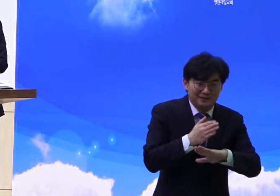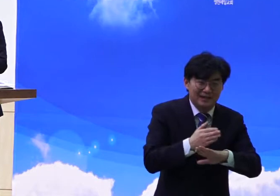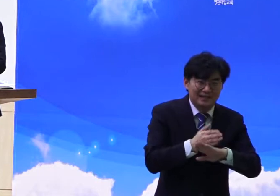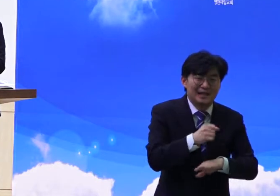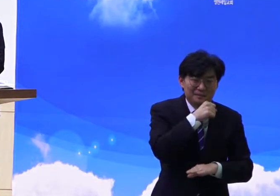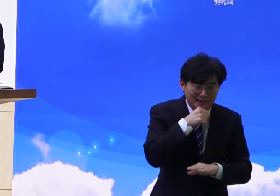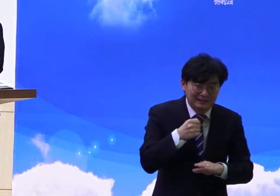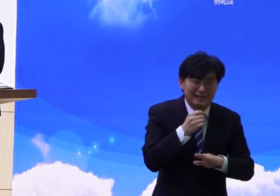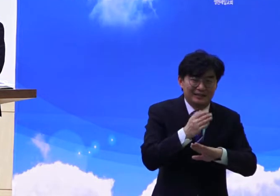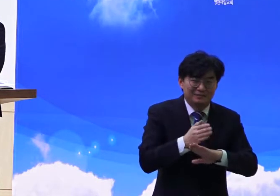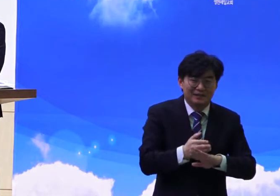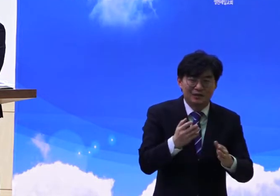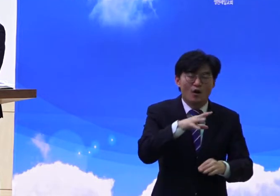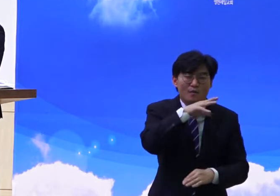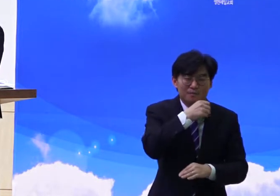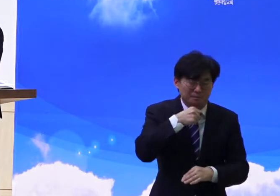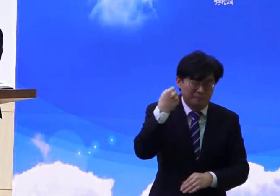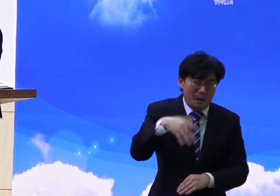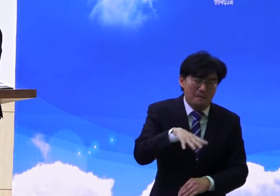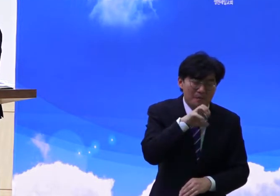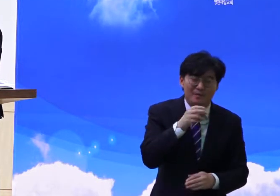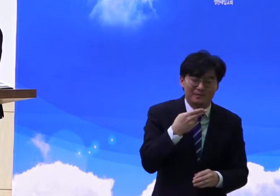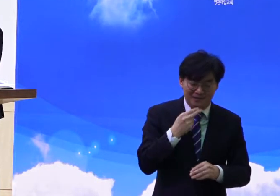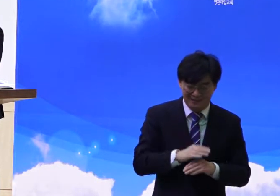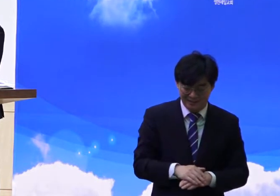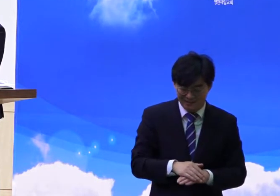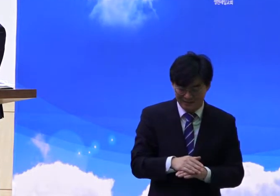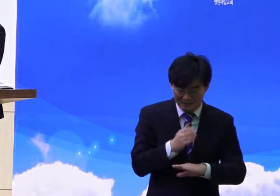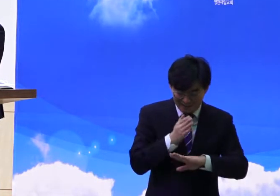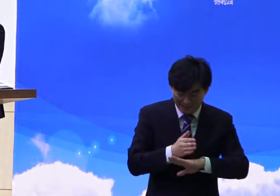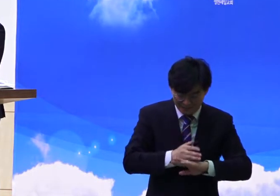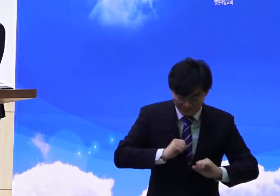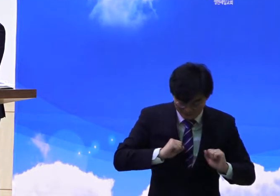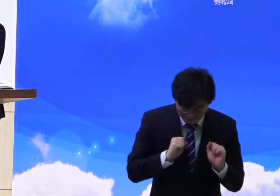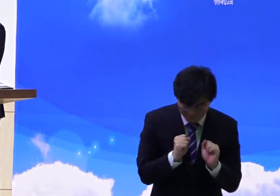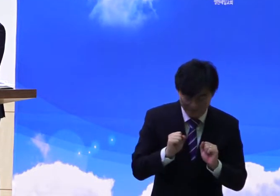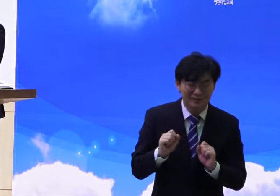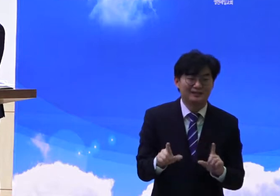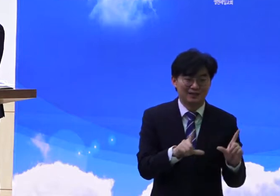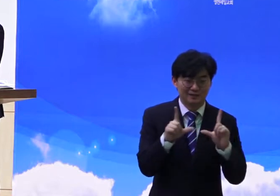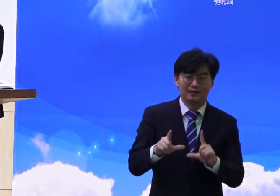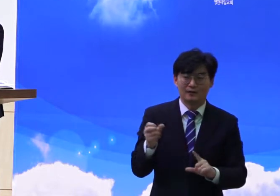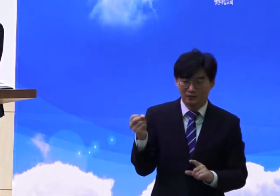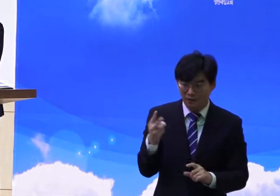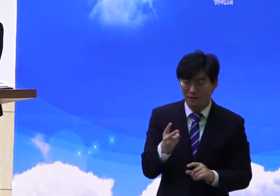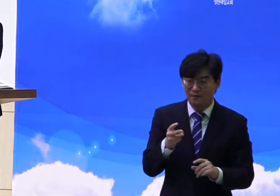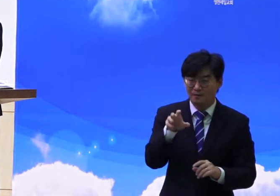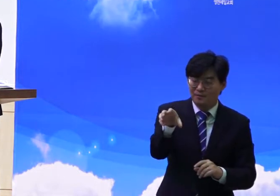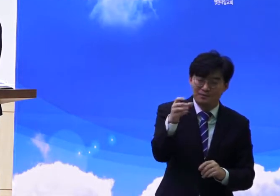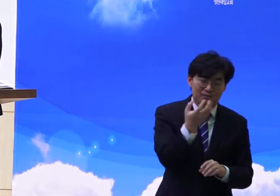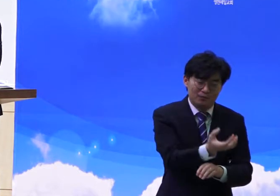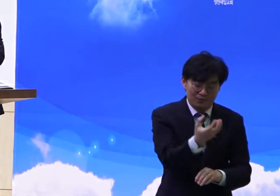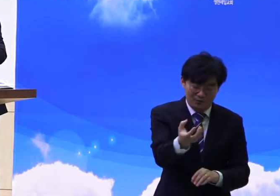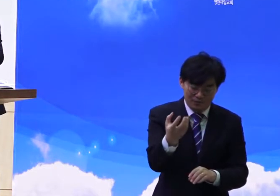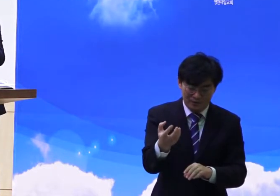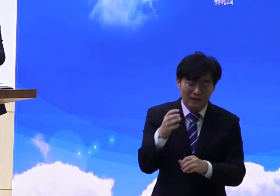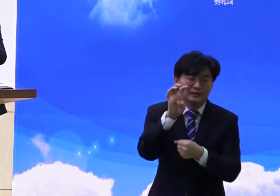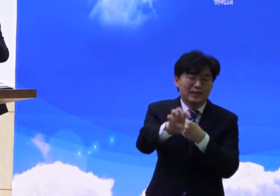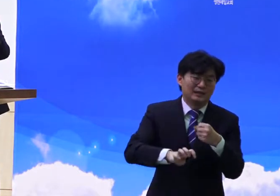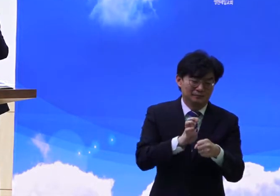계속해서 광야 길을 걸어갔습니다. 그리고 마침내 요단 동편 땅에 왔고 그 땅의 전쟁에서 그 땅을 점령하게 됐고